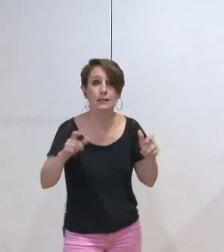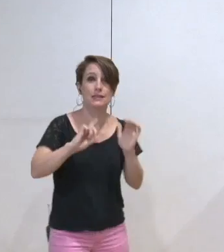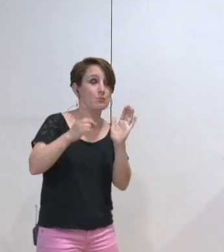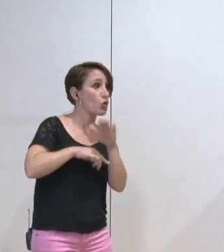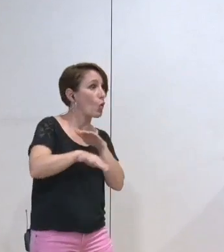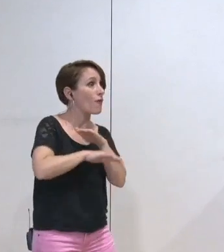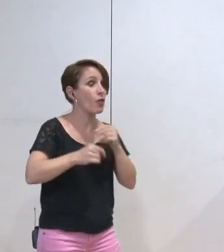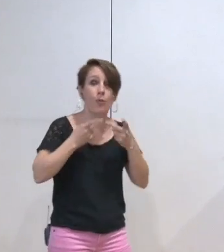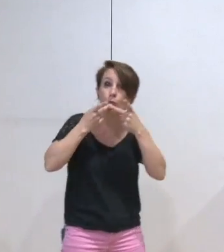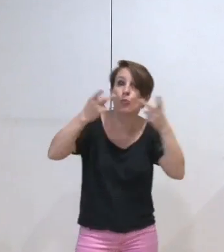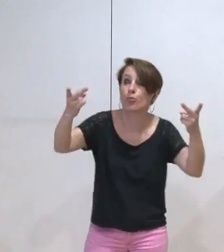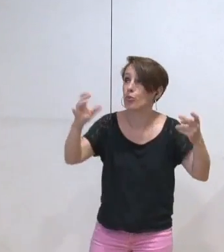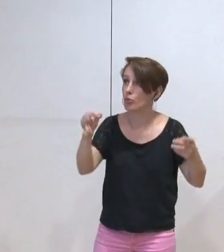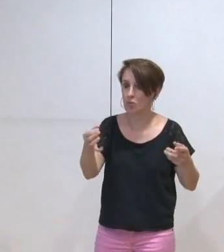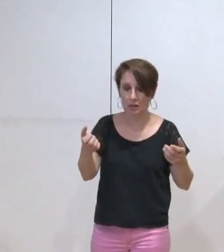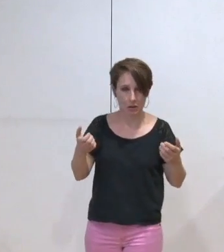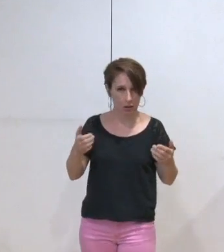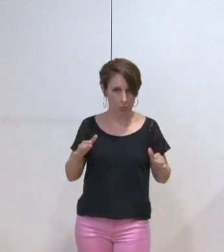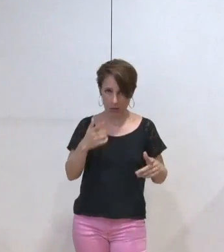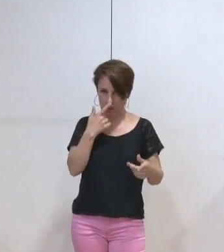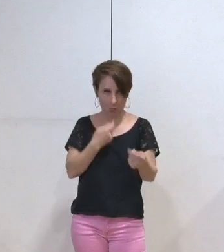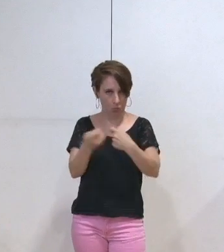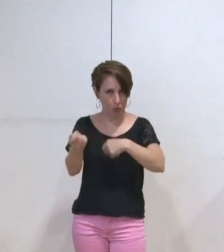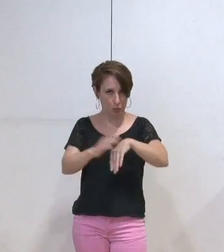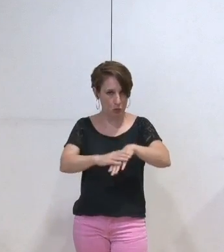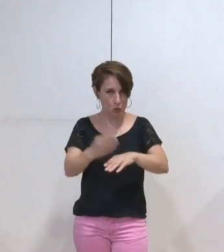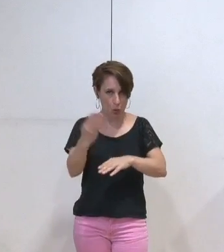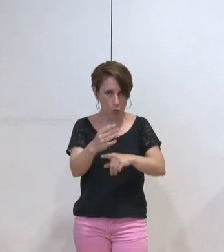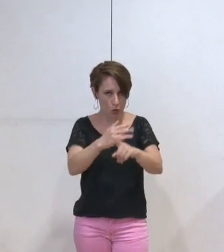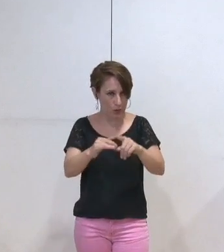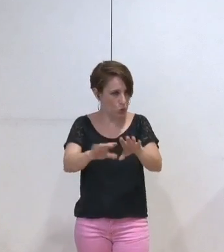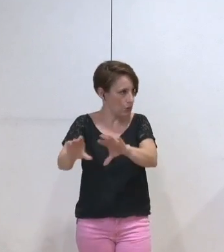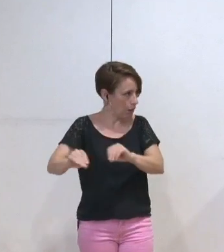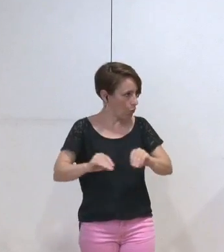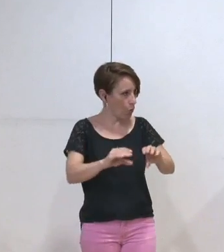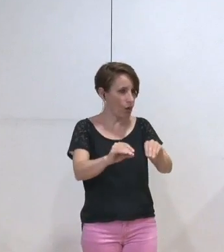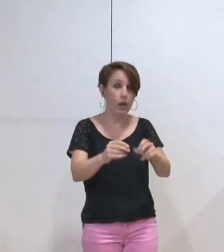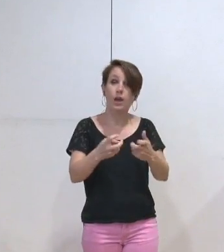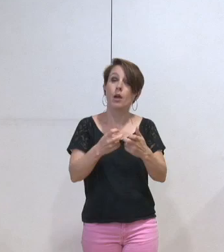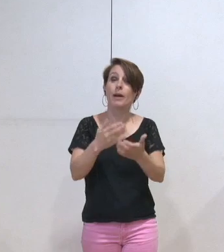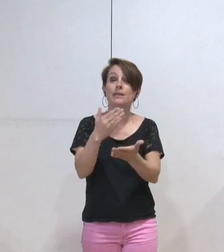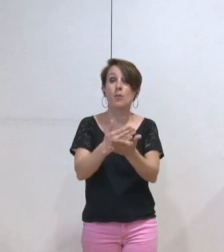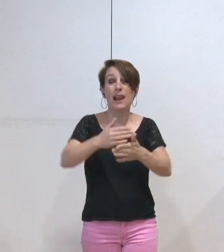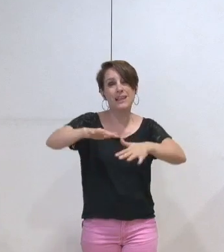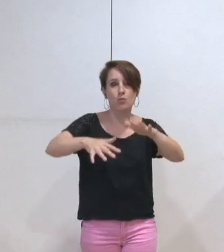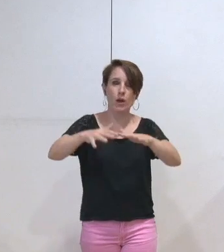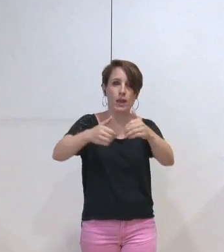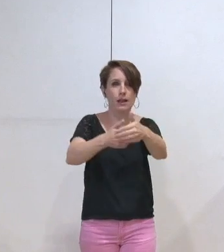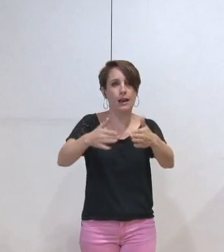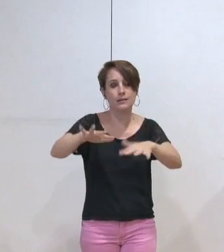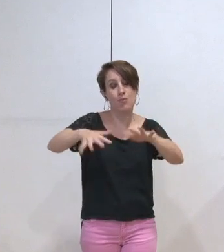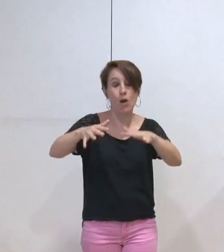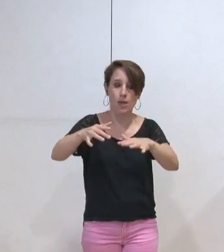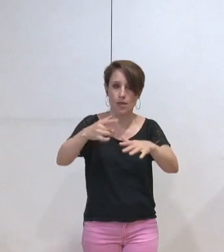décalage avec les besoins sociaux de nos concitoyens et en particulier avec cette classe moyenne fragilisée qui est au cœur aujourd'hui des